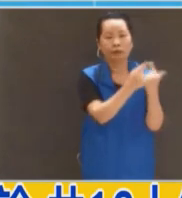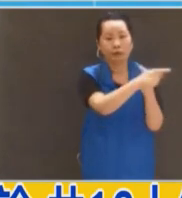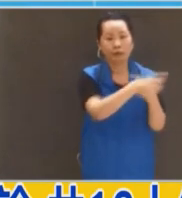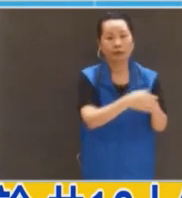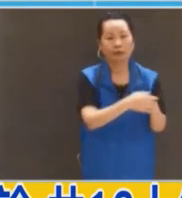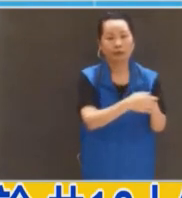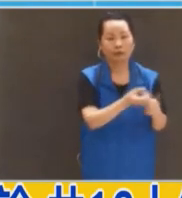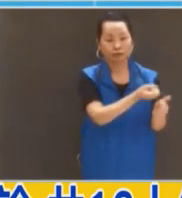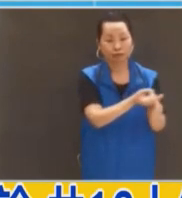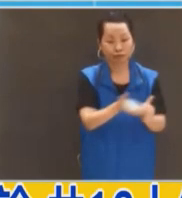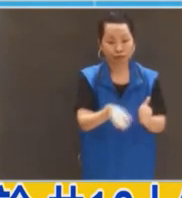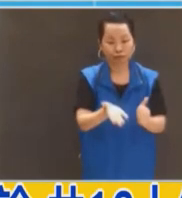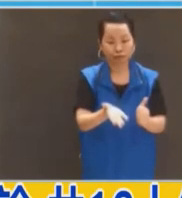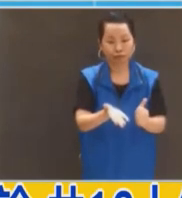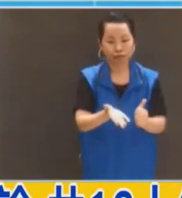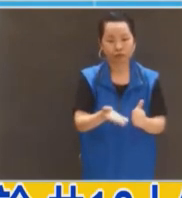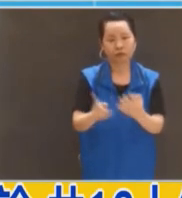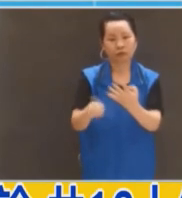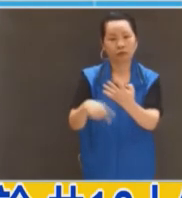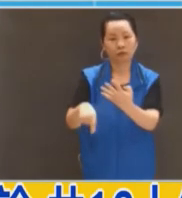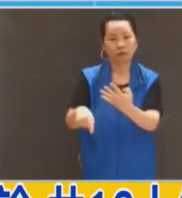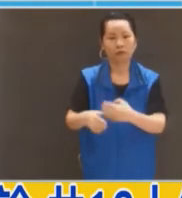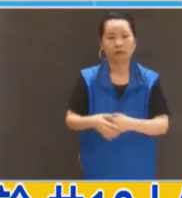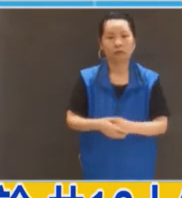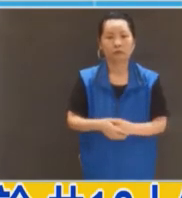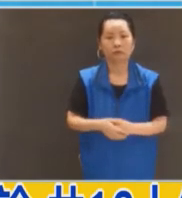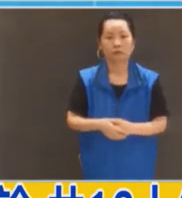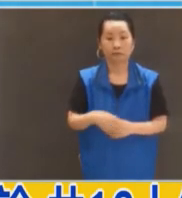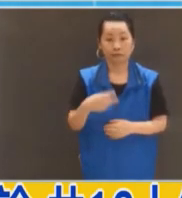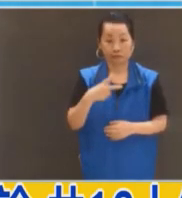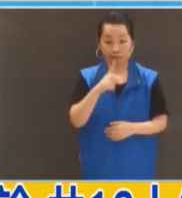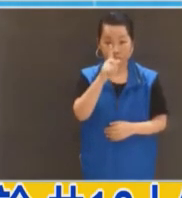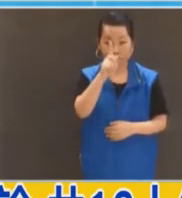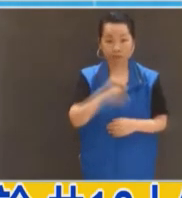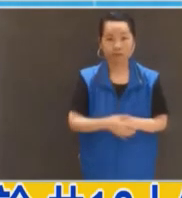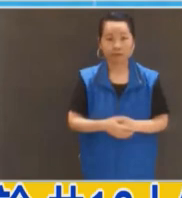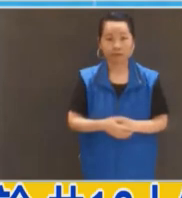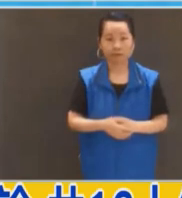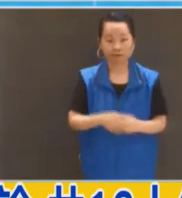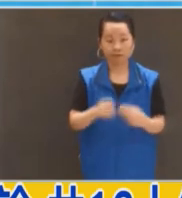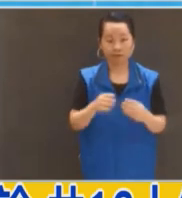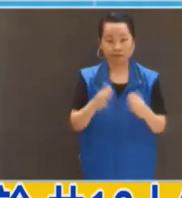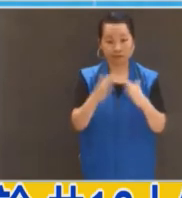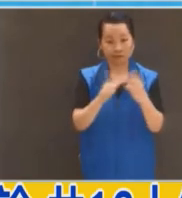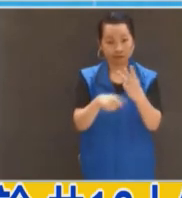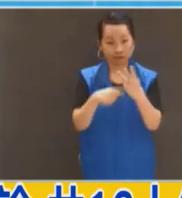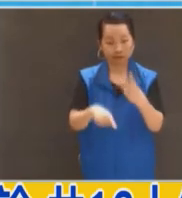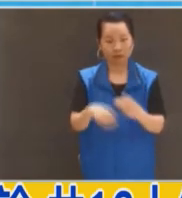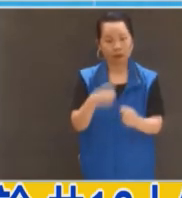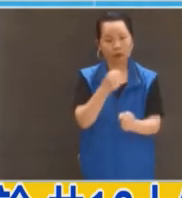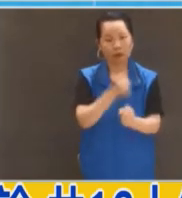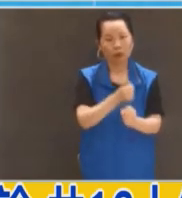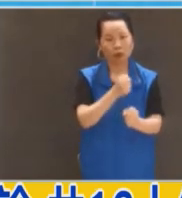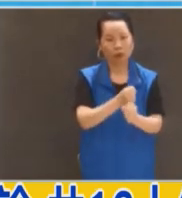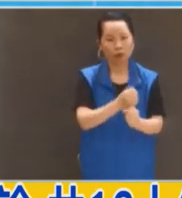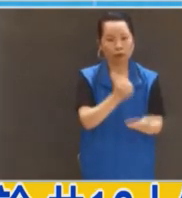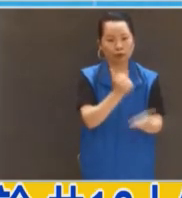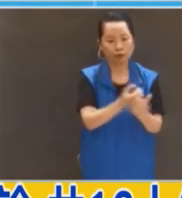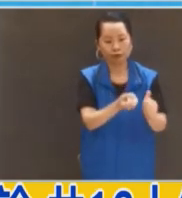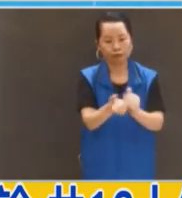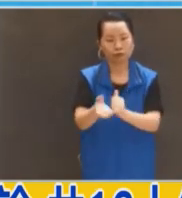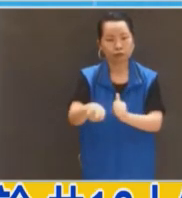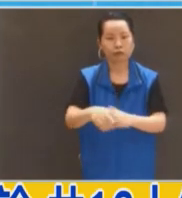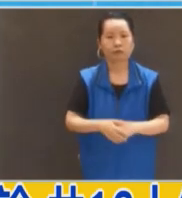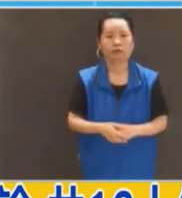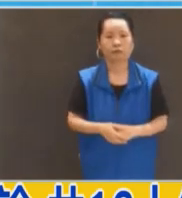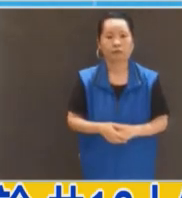一传就传了4个人，以及另外有一户是3个人，也是职场传播过来。所以其实